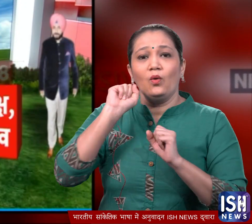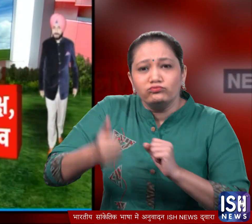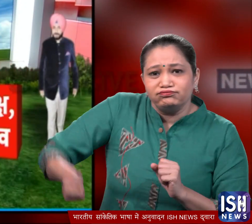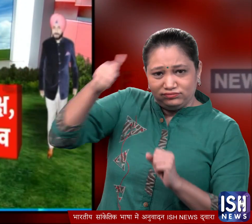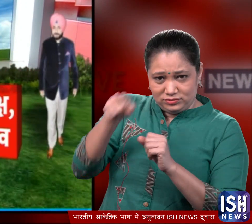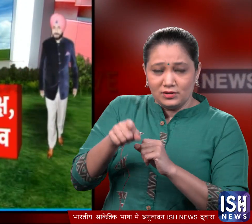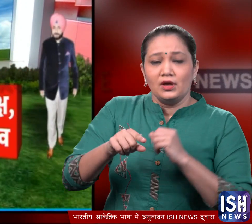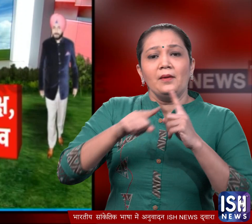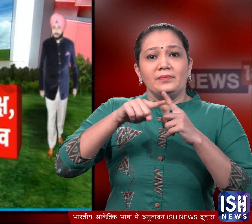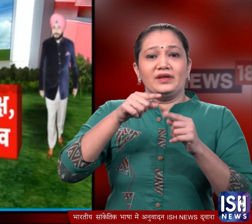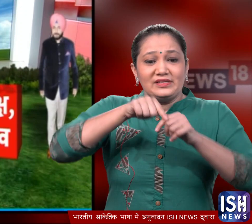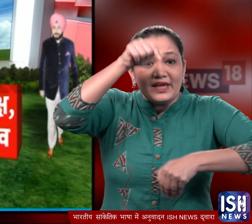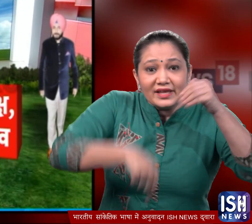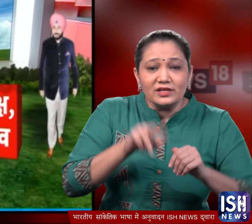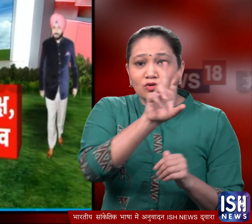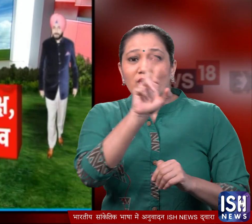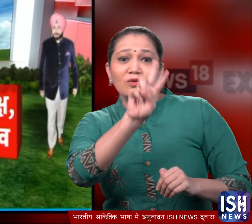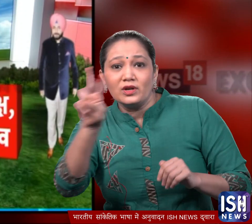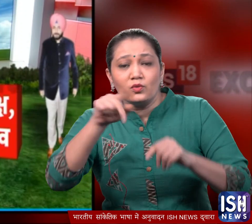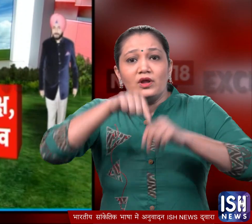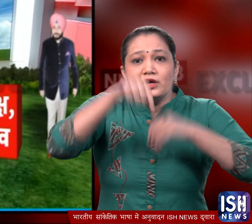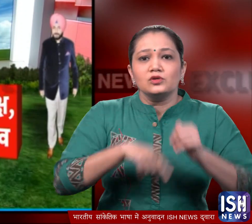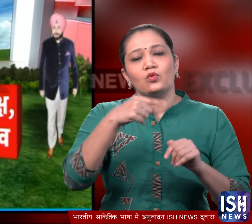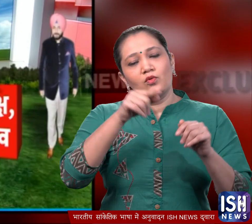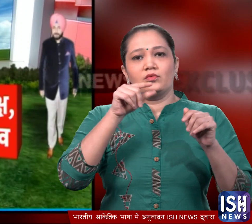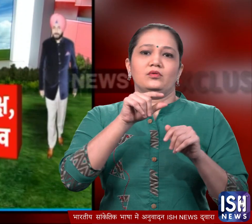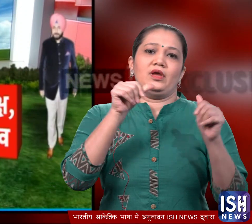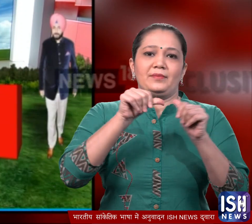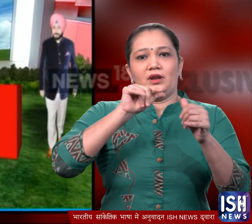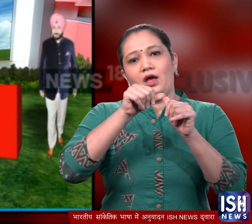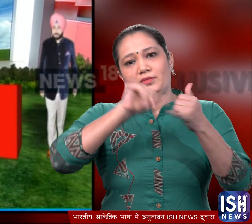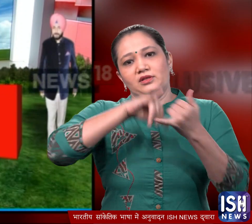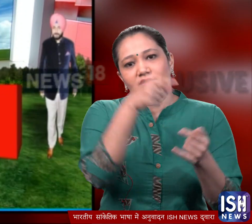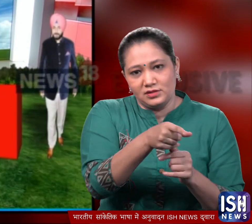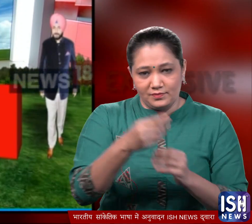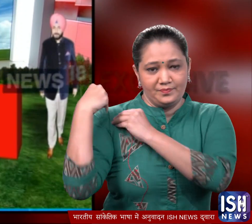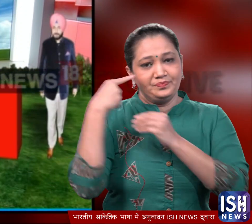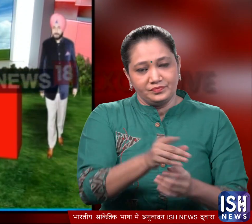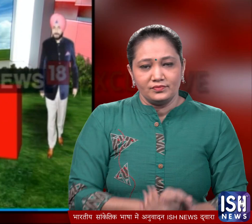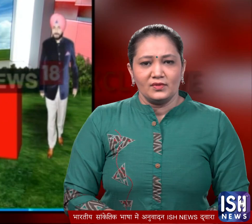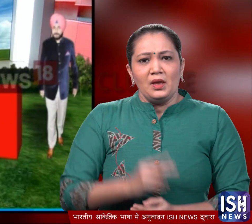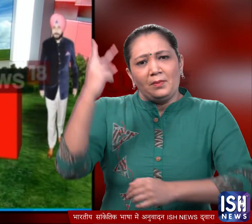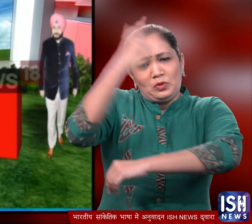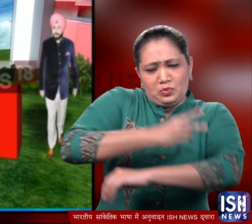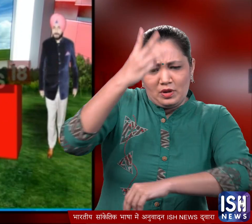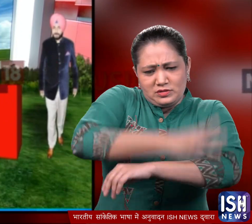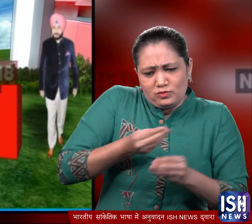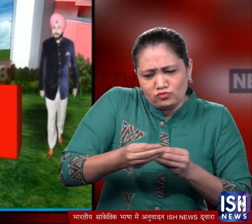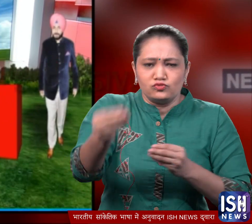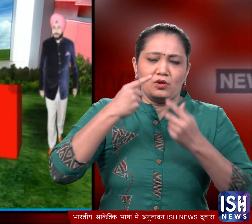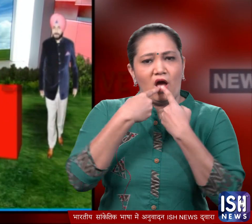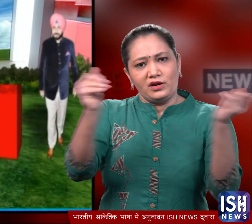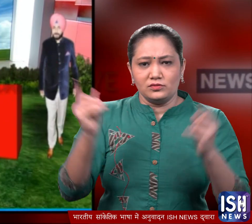का विधानसभा चुनाव कैप्टन के नेतृत्व में लड़ने का फैसला हो सकता है। यह घोषणा अगले 2 से 3 दिन में की जा सकती